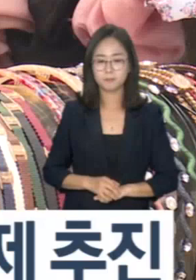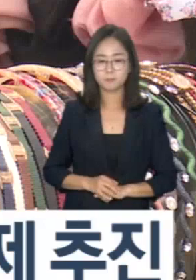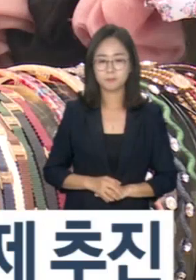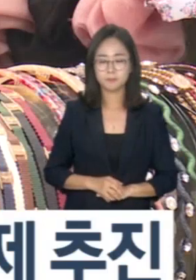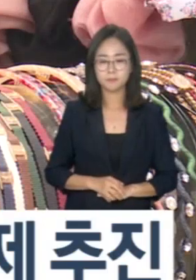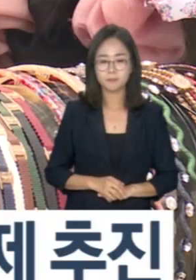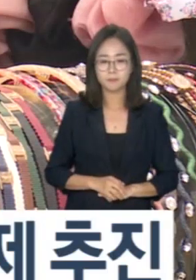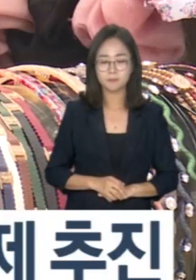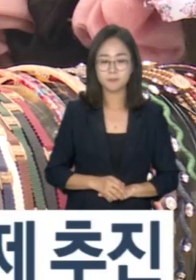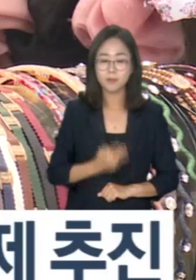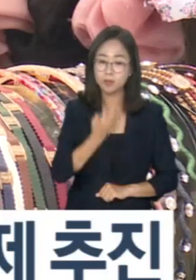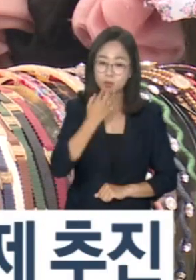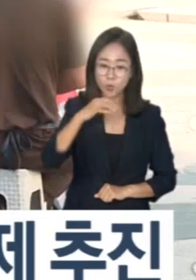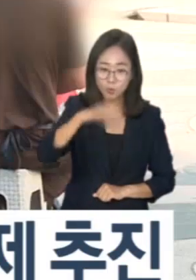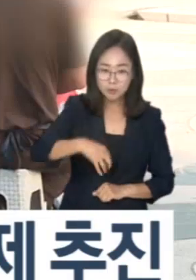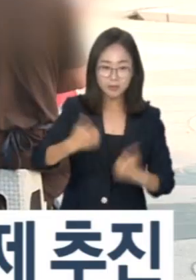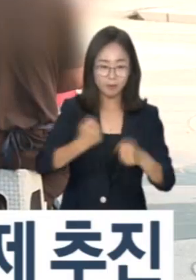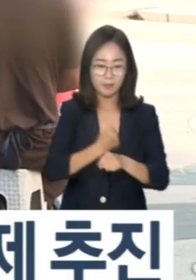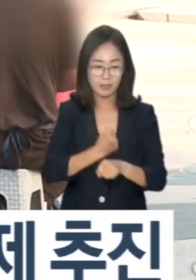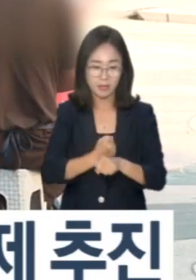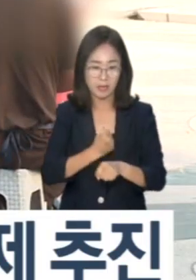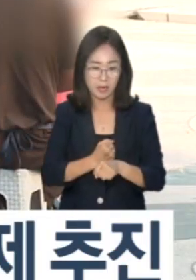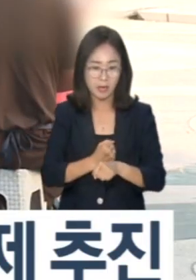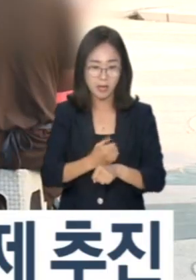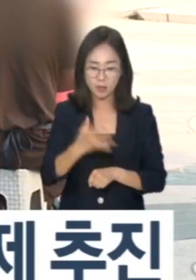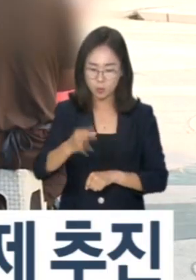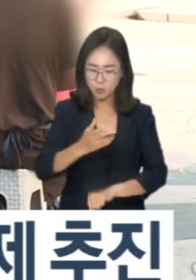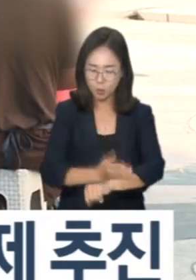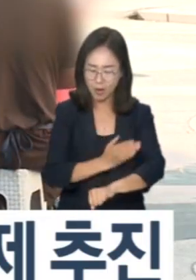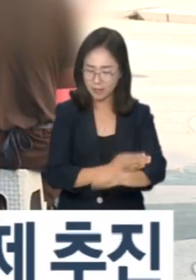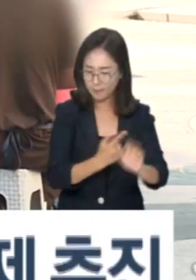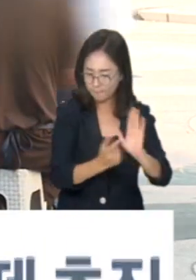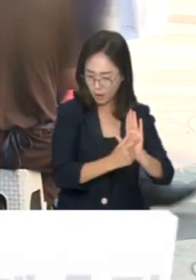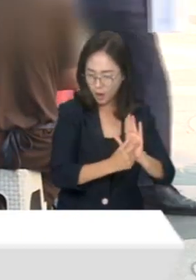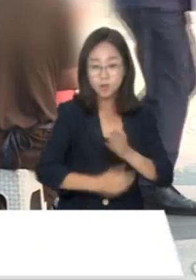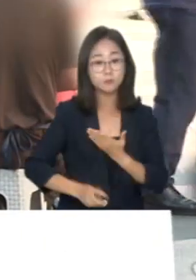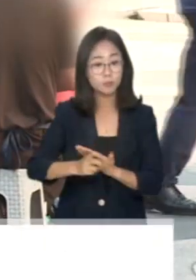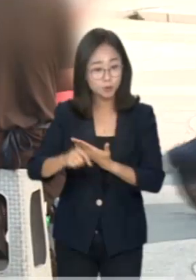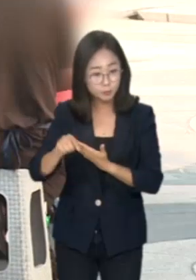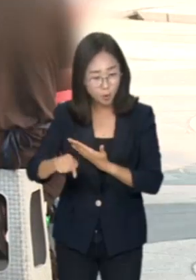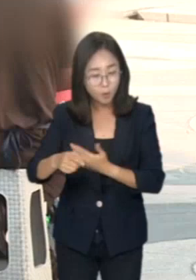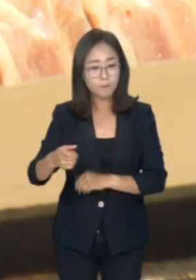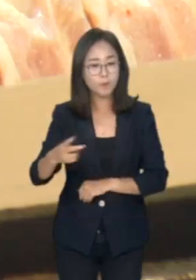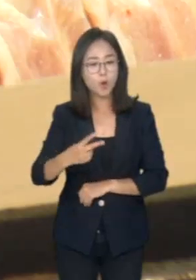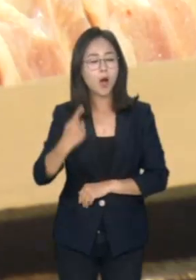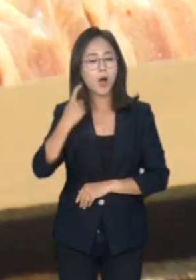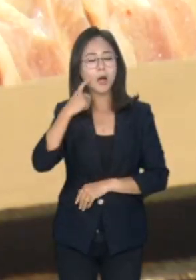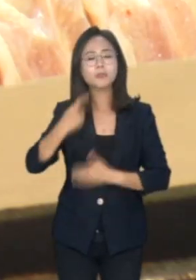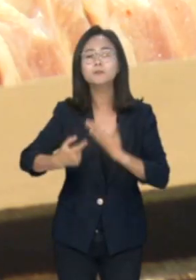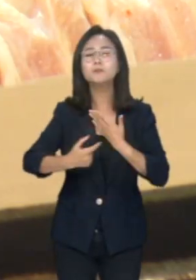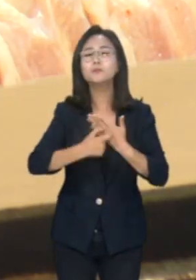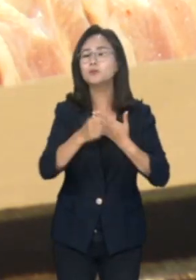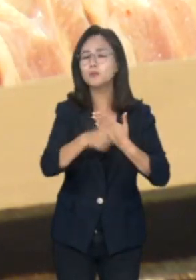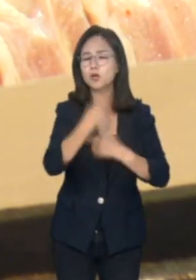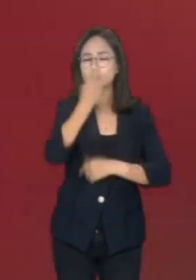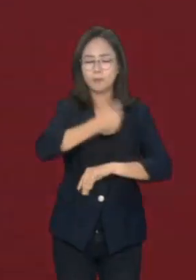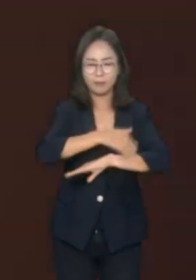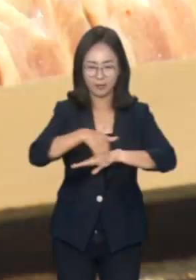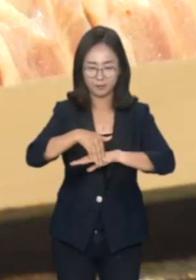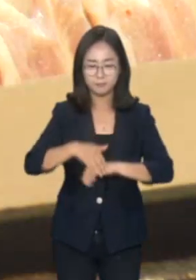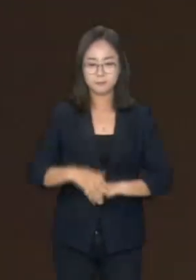그는 서울시와도 협력해 바가지 요금과 불법 숙박업소 또 상표법 위반 등을 점검할